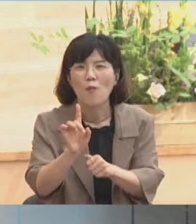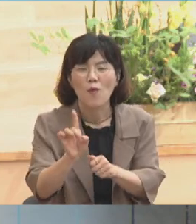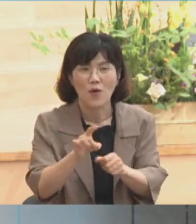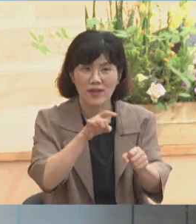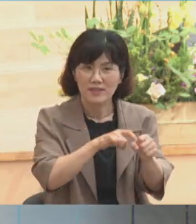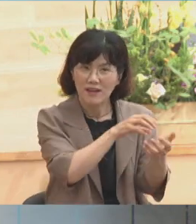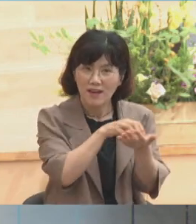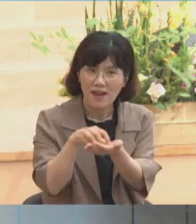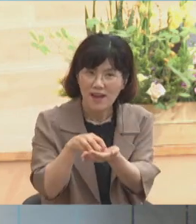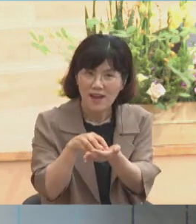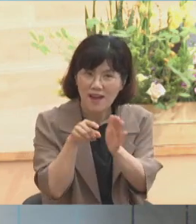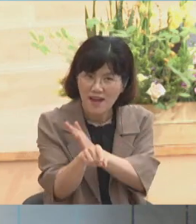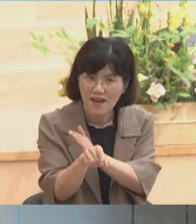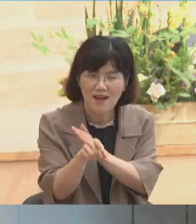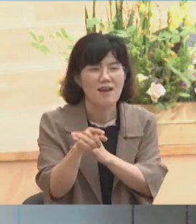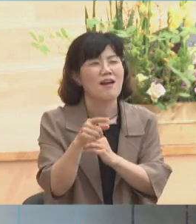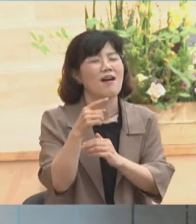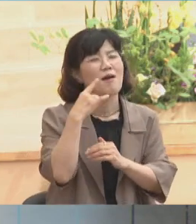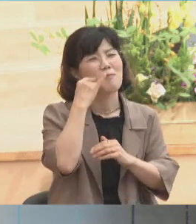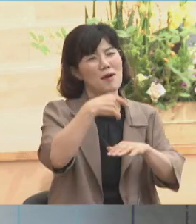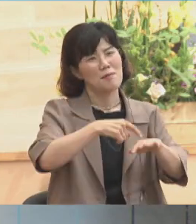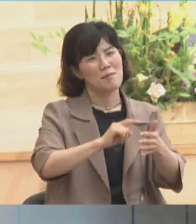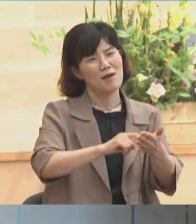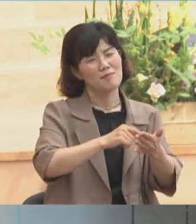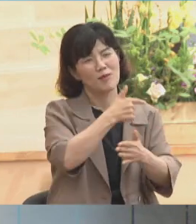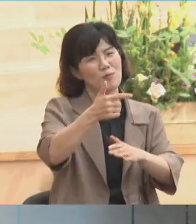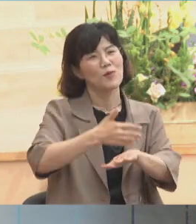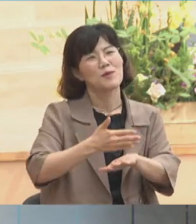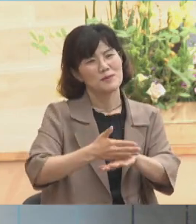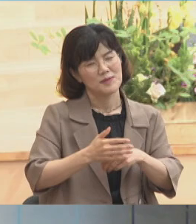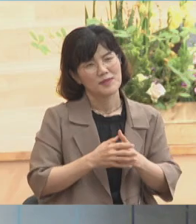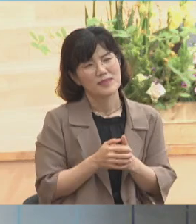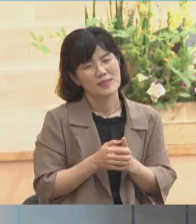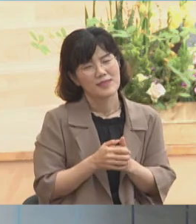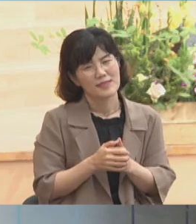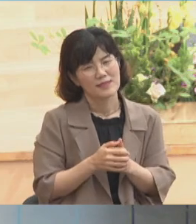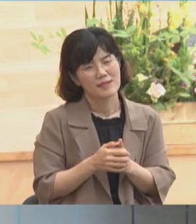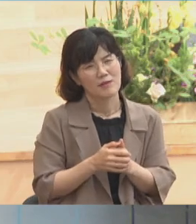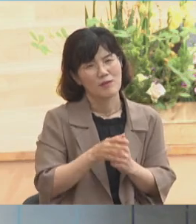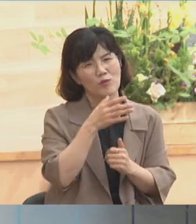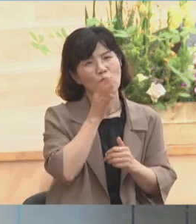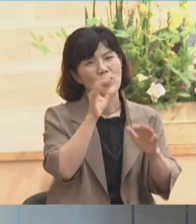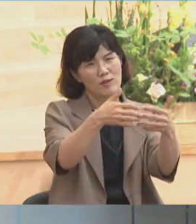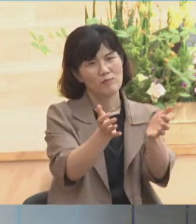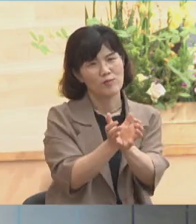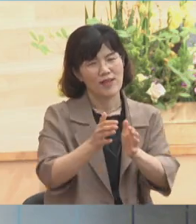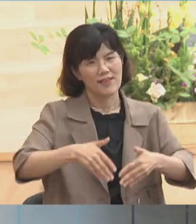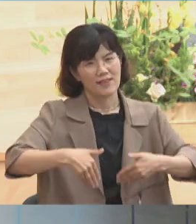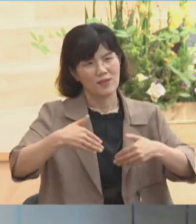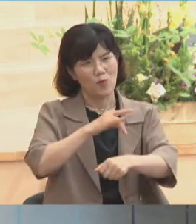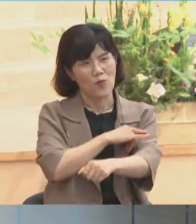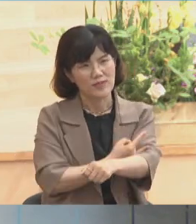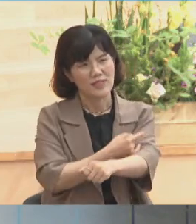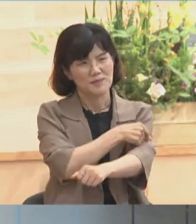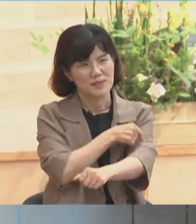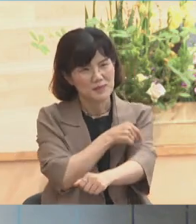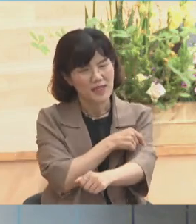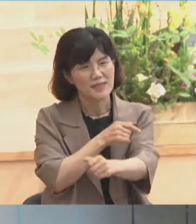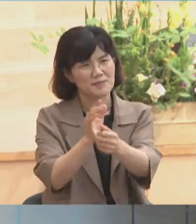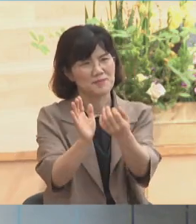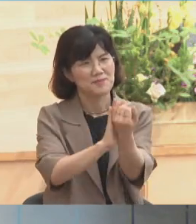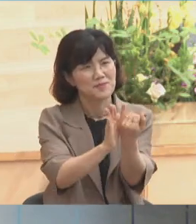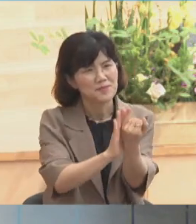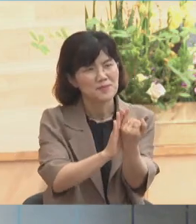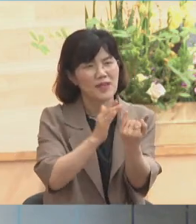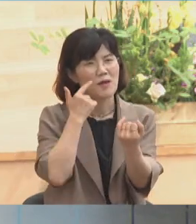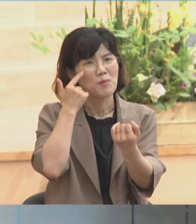어떻게서 가면 되나 하시는 엄마의 마음이 너무나 고마웠습니다. 노인부의 따뜻한 권사님과 집사님들,